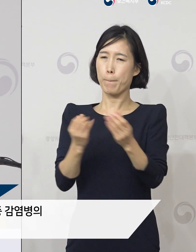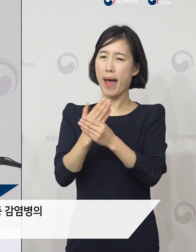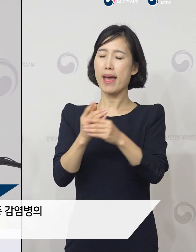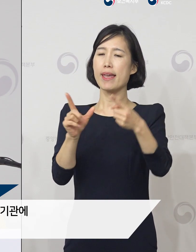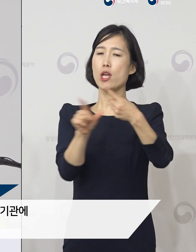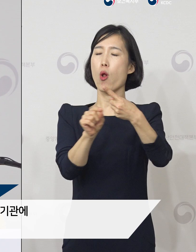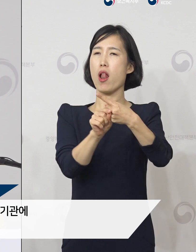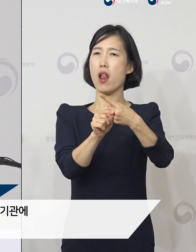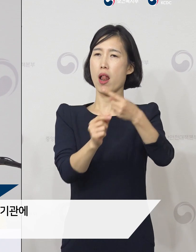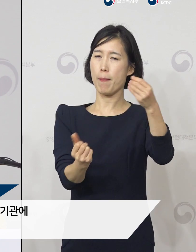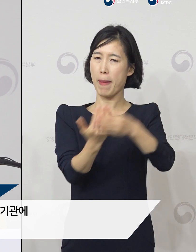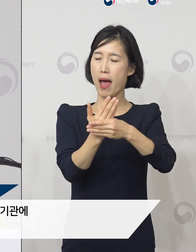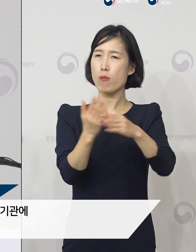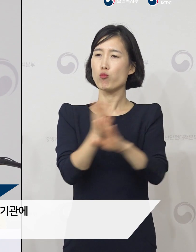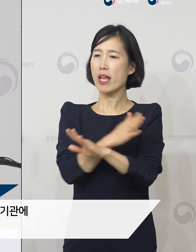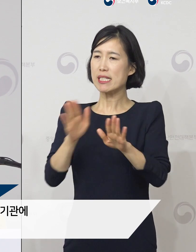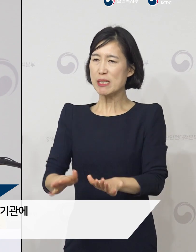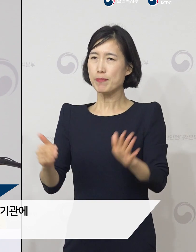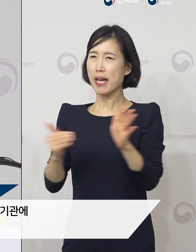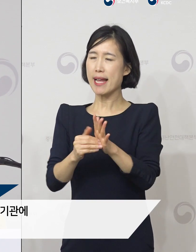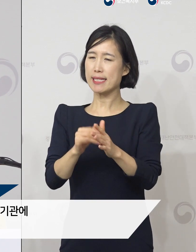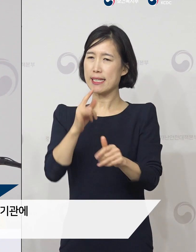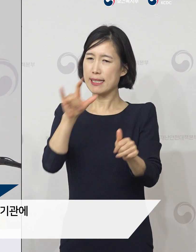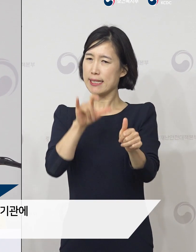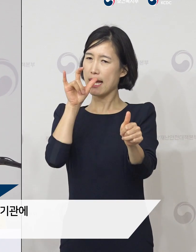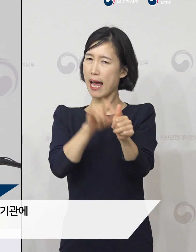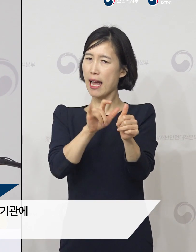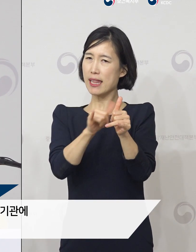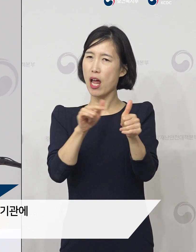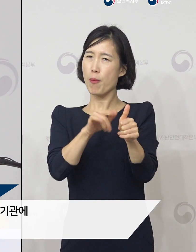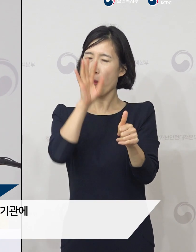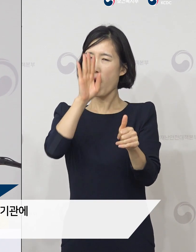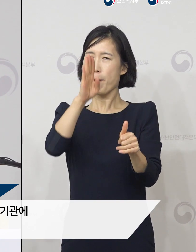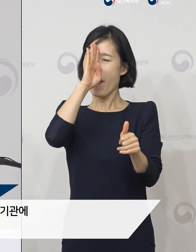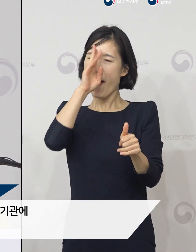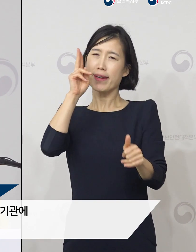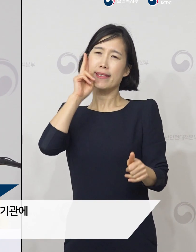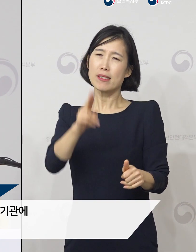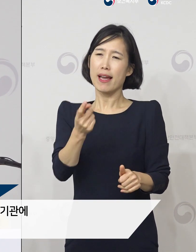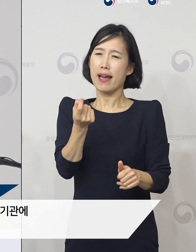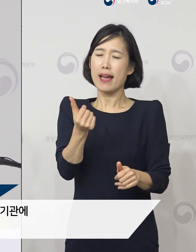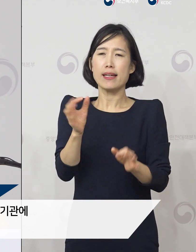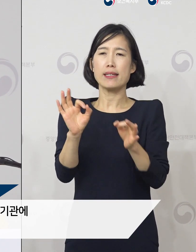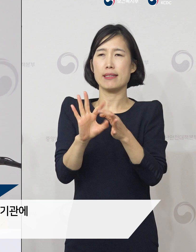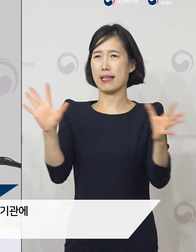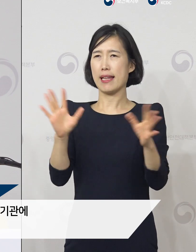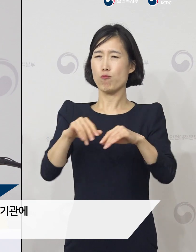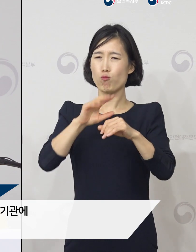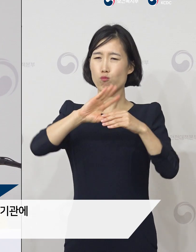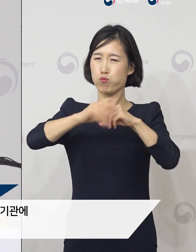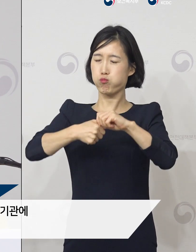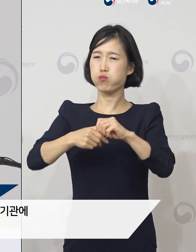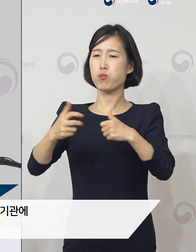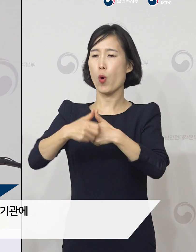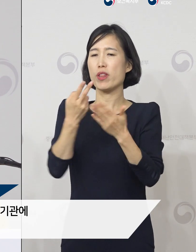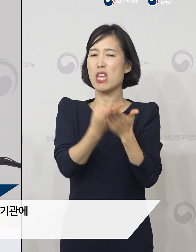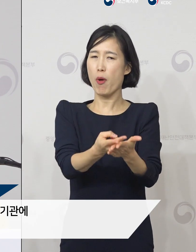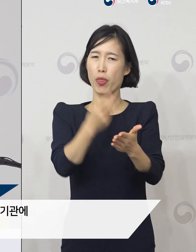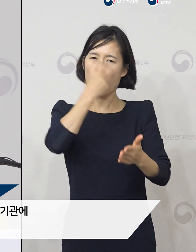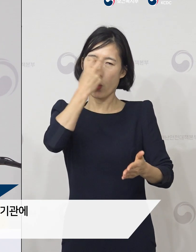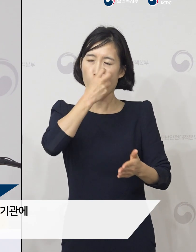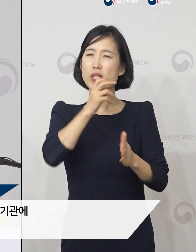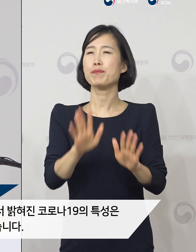1월부터 현재까지 모든 확진 환자를 경중에 상관없이 의료기관에 입원하여 격리 치료토록